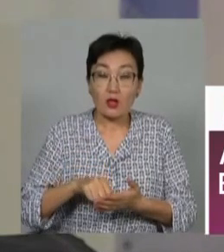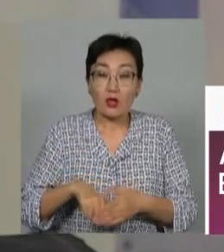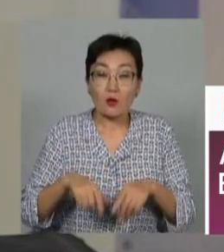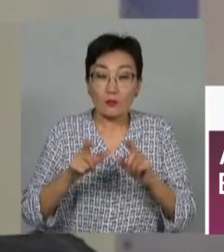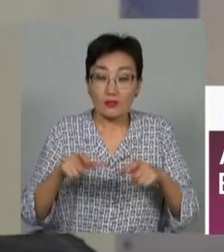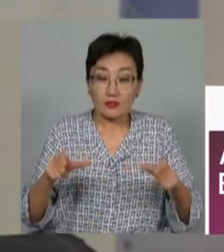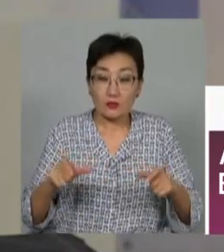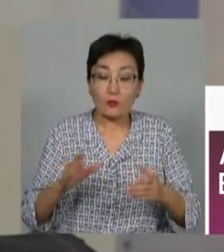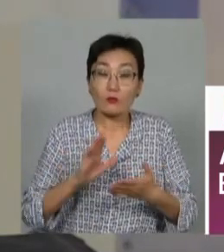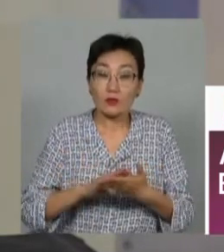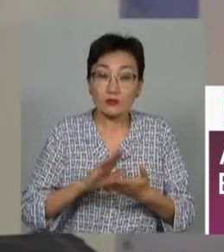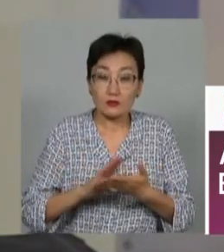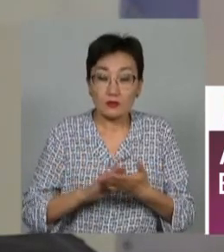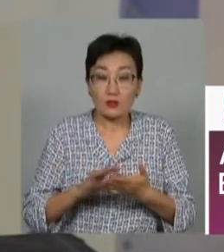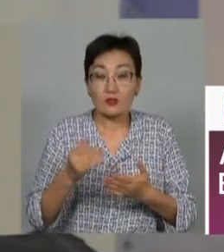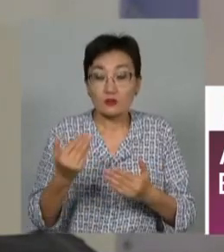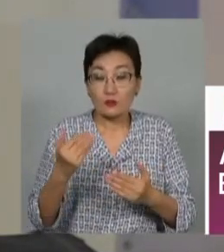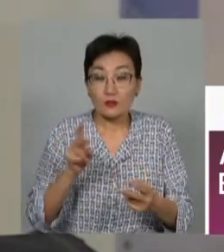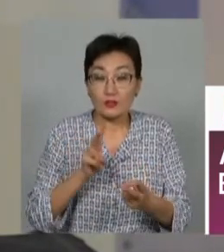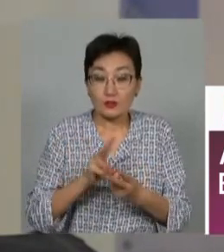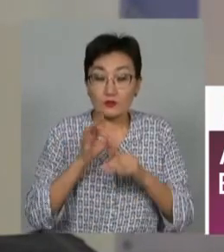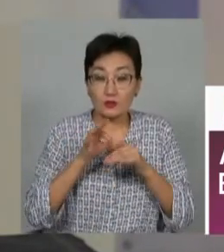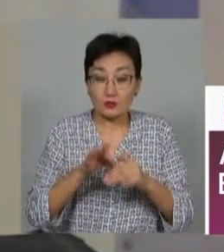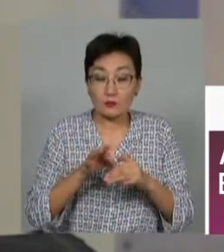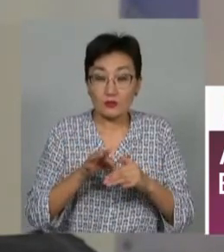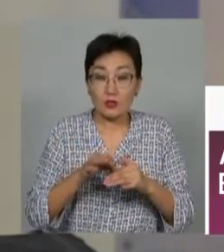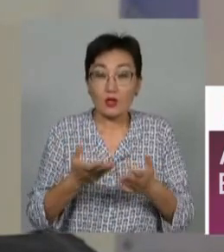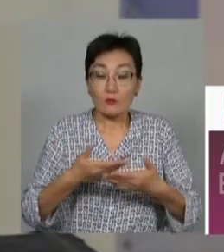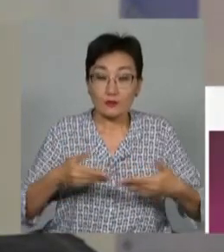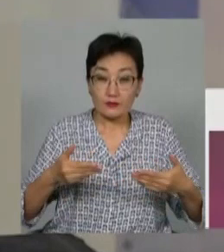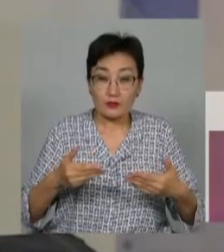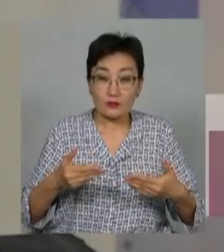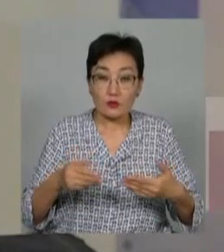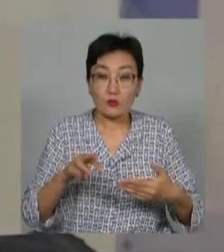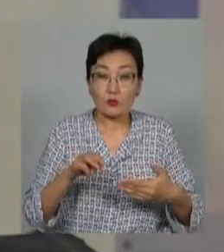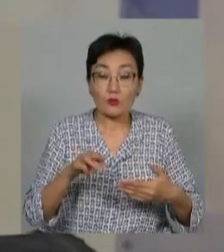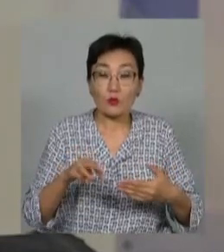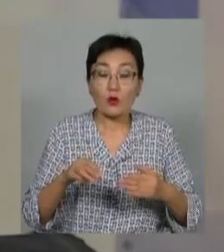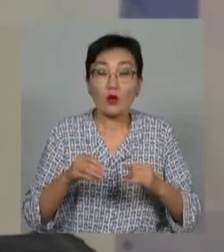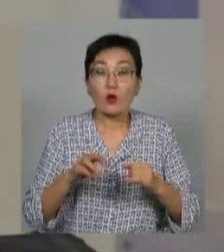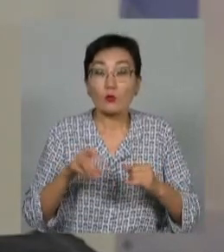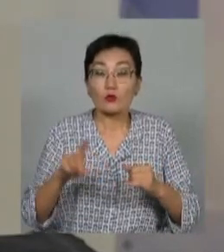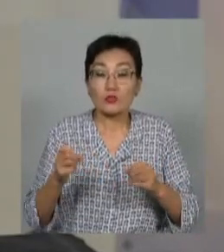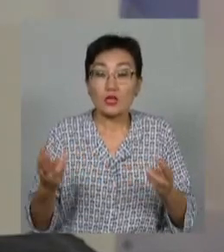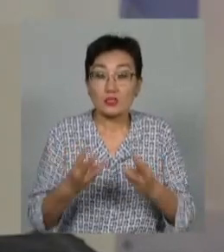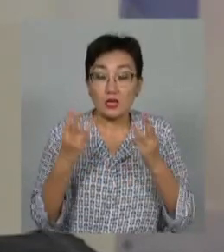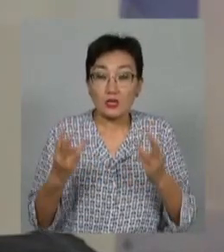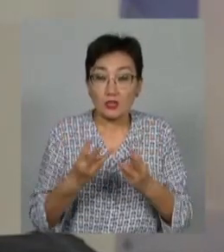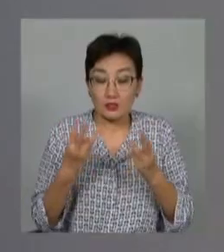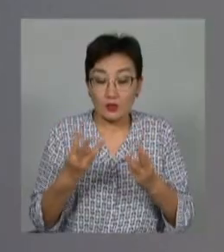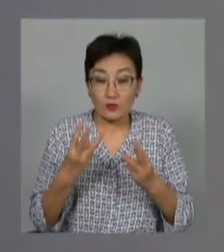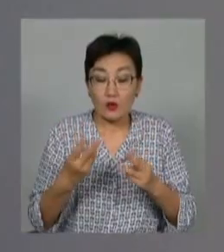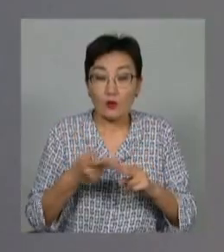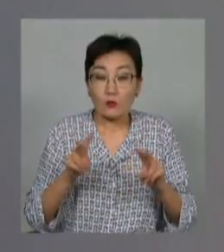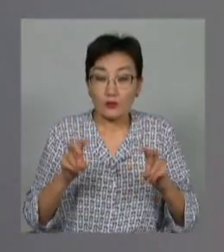батырларымызды марапаттау, солармен кездесу өткізген нәтижесінде біздер мұзда жанған алау деп аталатын поэзиялық